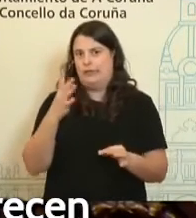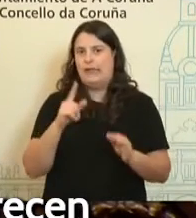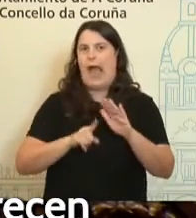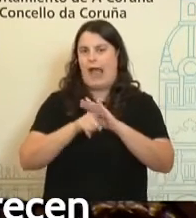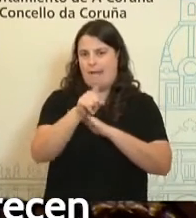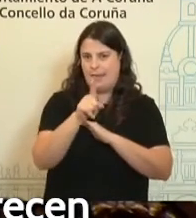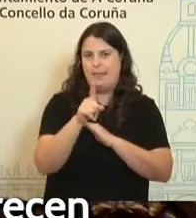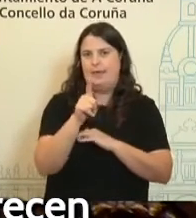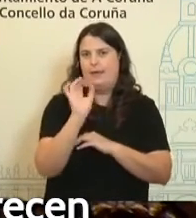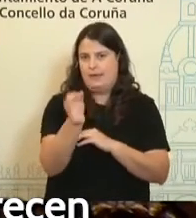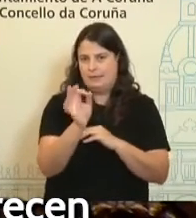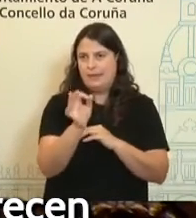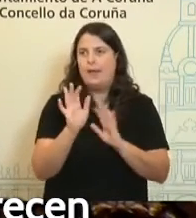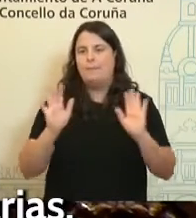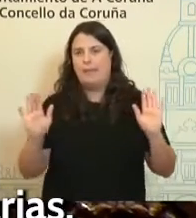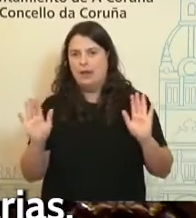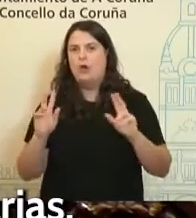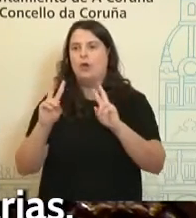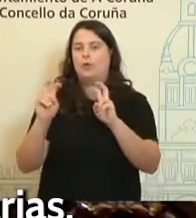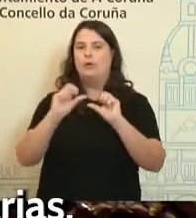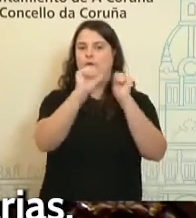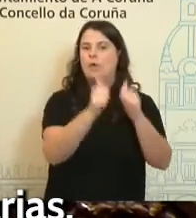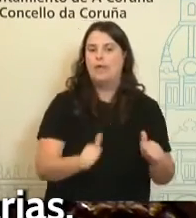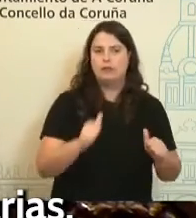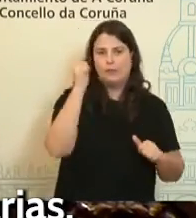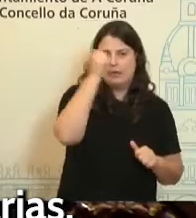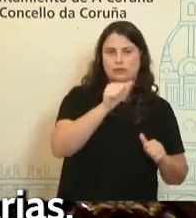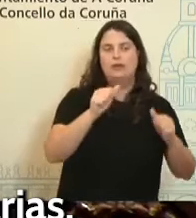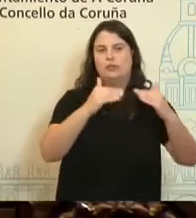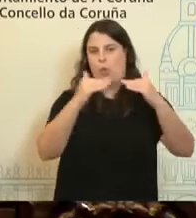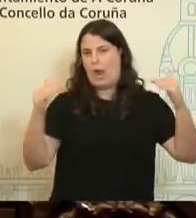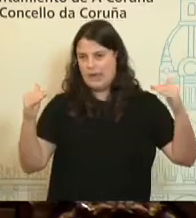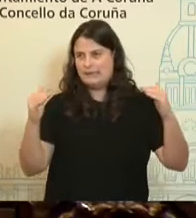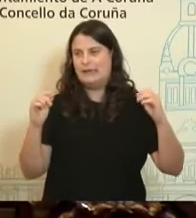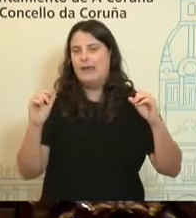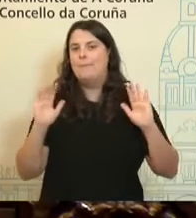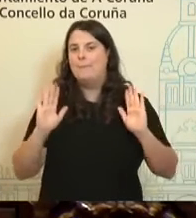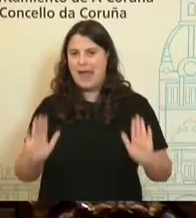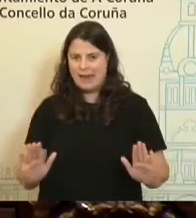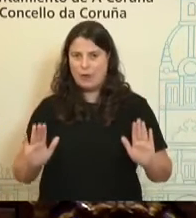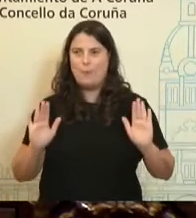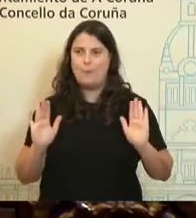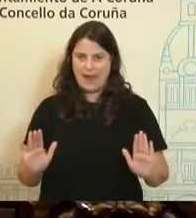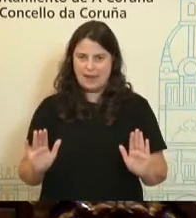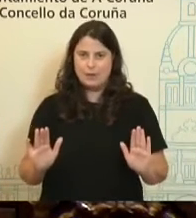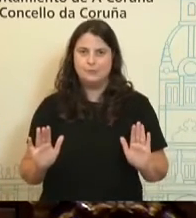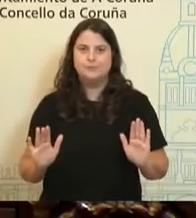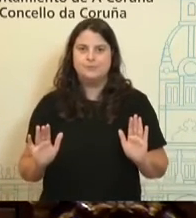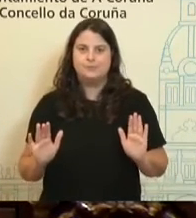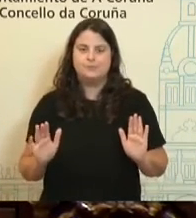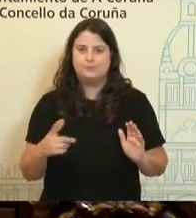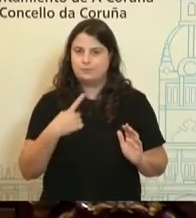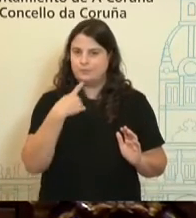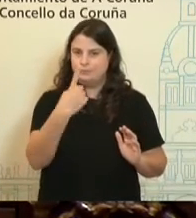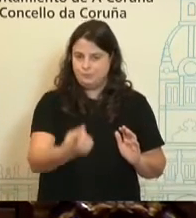avanzando, a vez que aparecen novos modelos de masculinidades igualitarias, pero como resposta